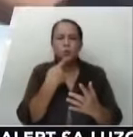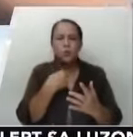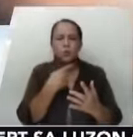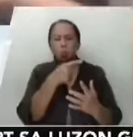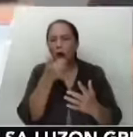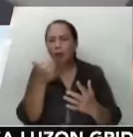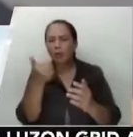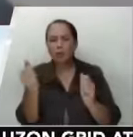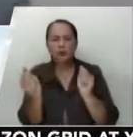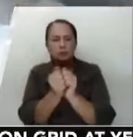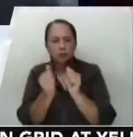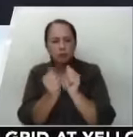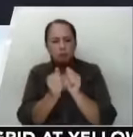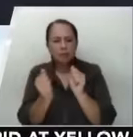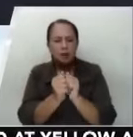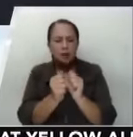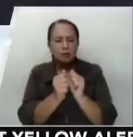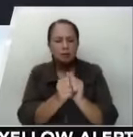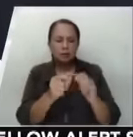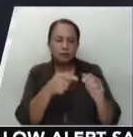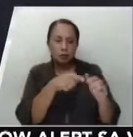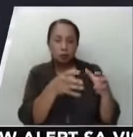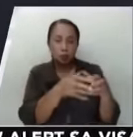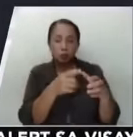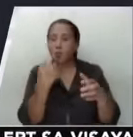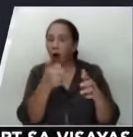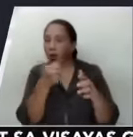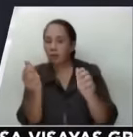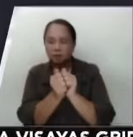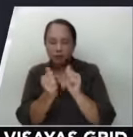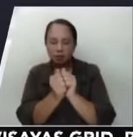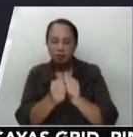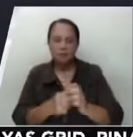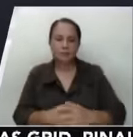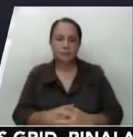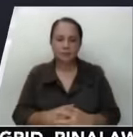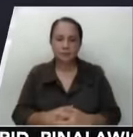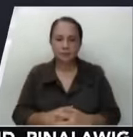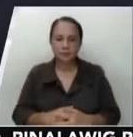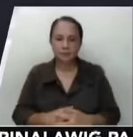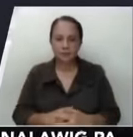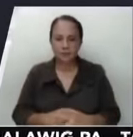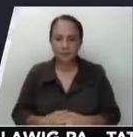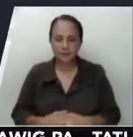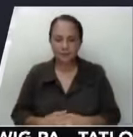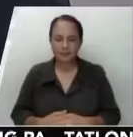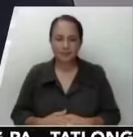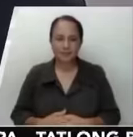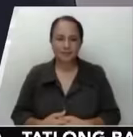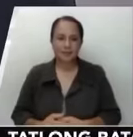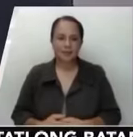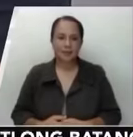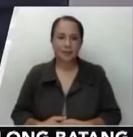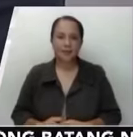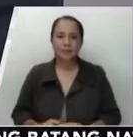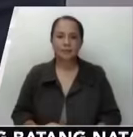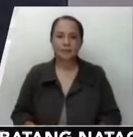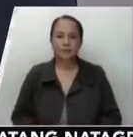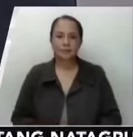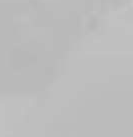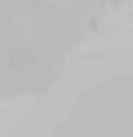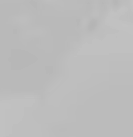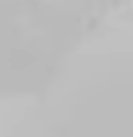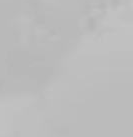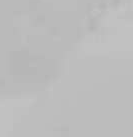ng inarestong grupo. Para sa GMA Integrated News, John Consulta, nakatutok 24 horas.